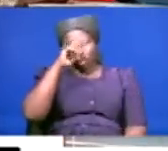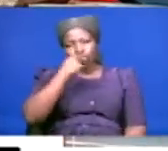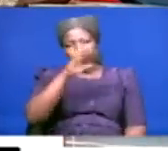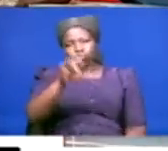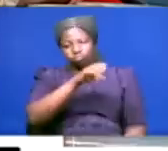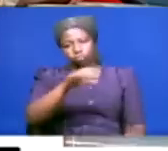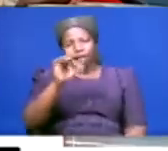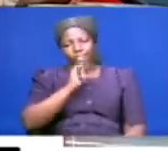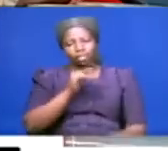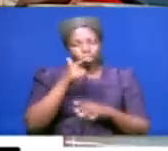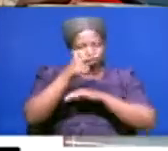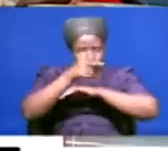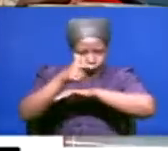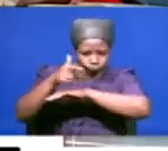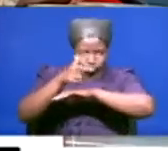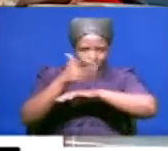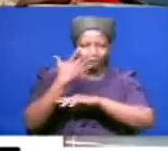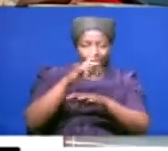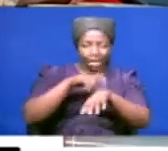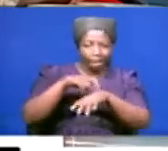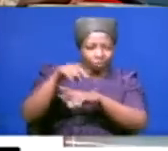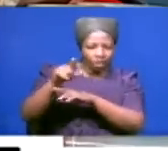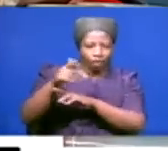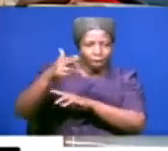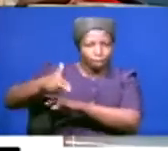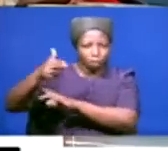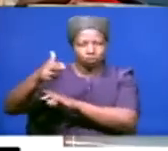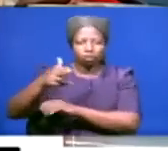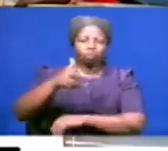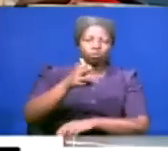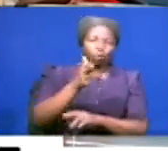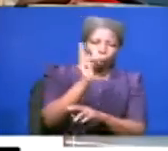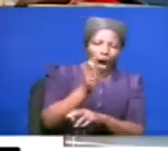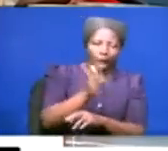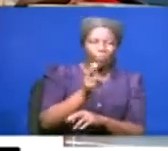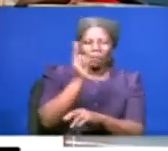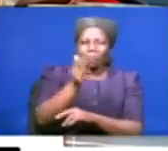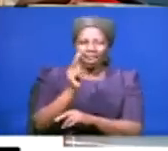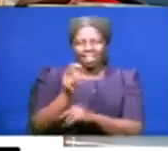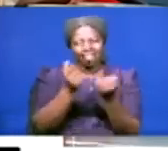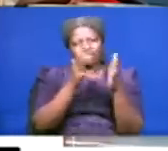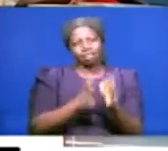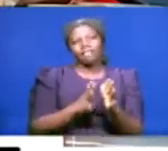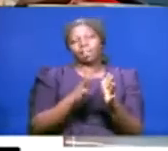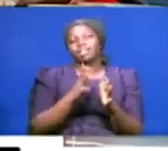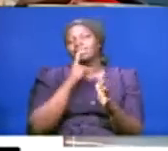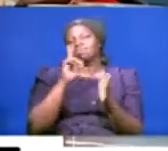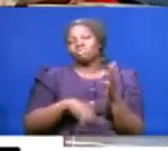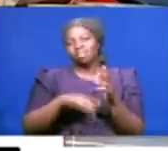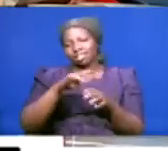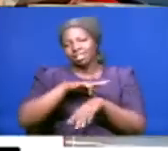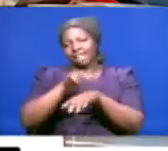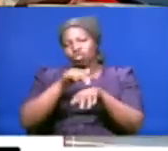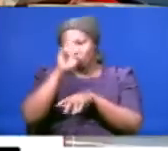akimtishia dereva mmoja wa gari kwa bunduki. Koome amesema huduma ya taifa ya polisi kamwe haitovumilia vitendo